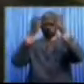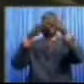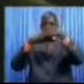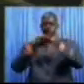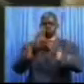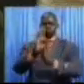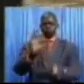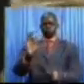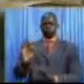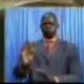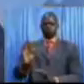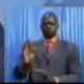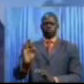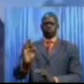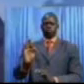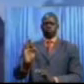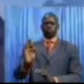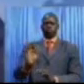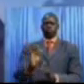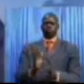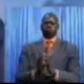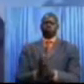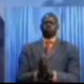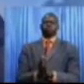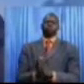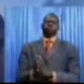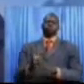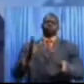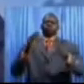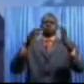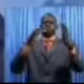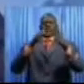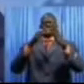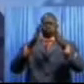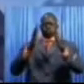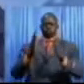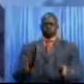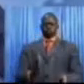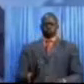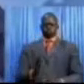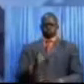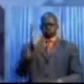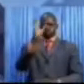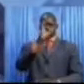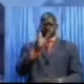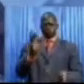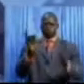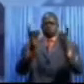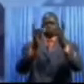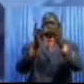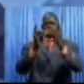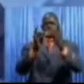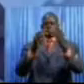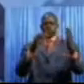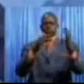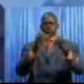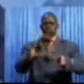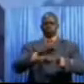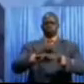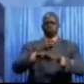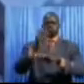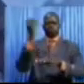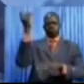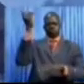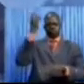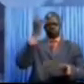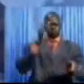au Burkina Faso. Des étudiants en quête de diplôme d'études supérieures en diplomatie et